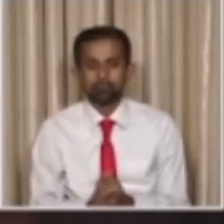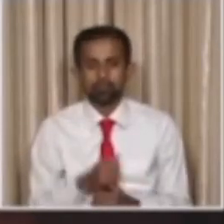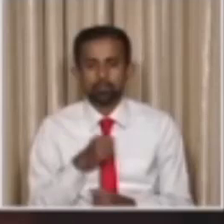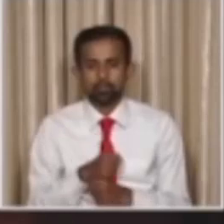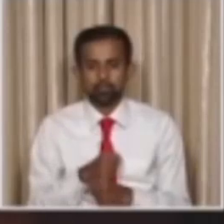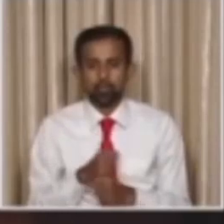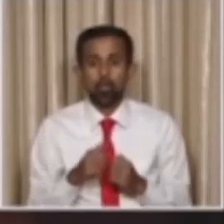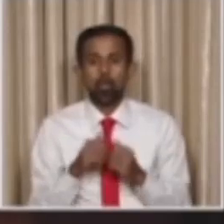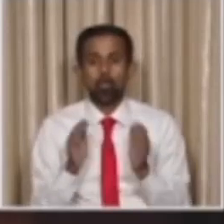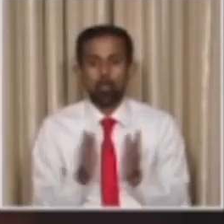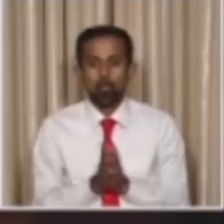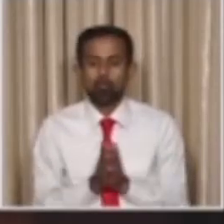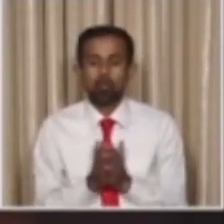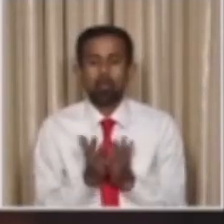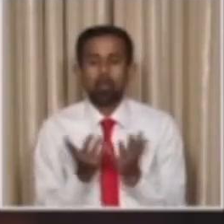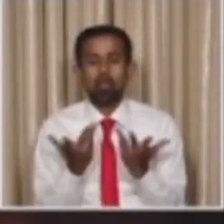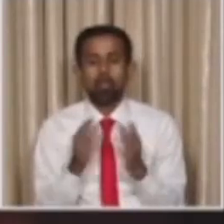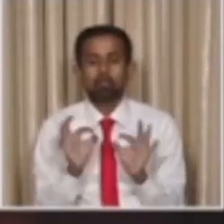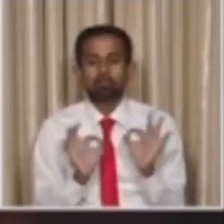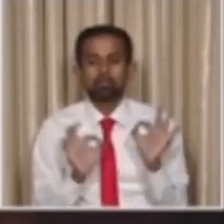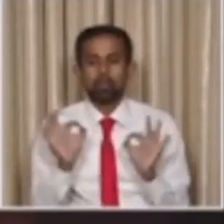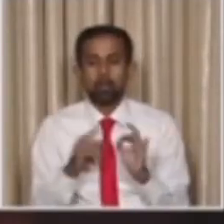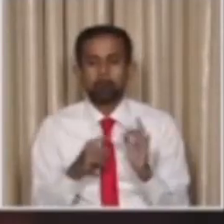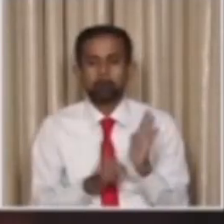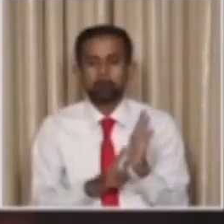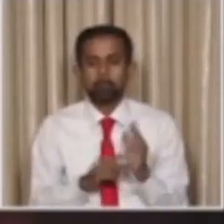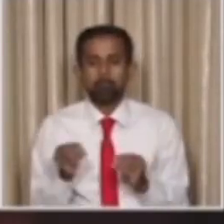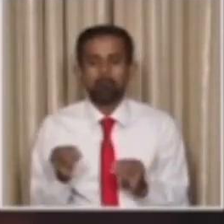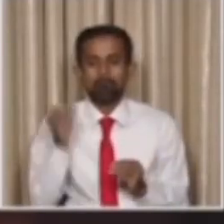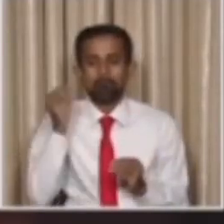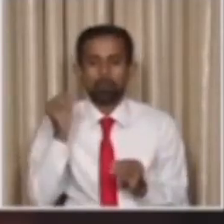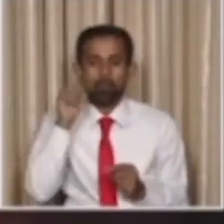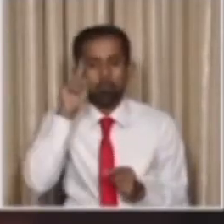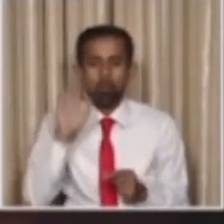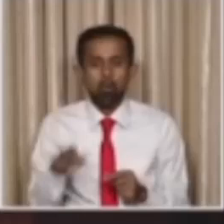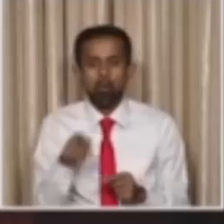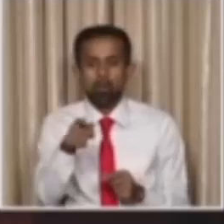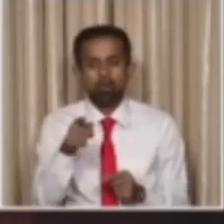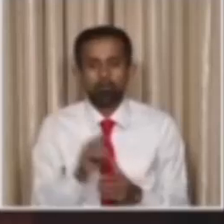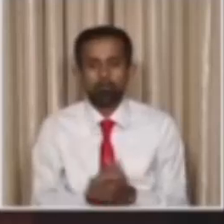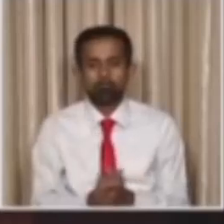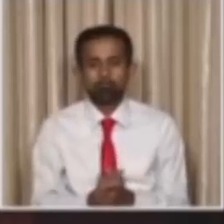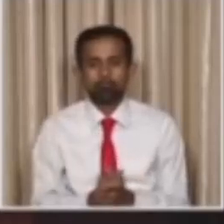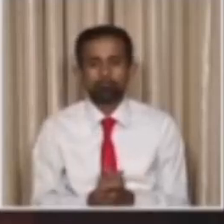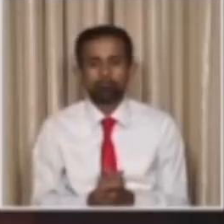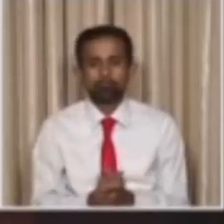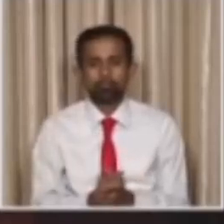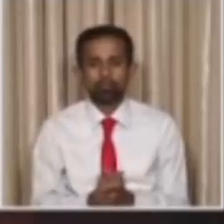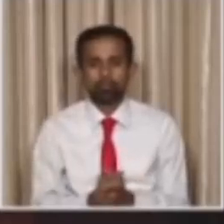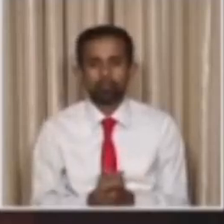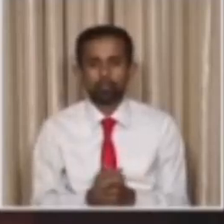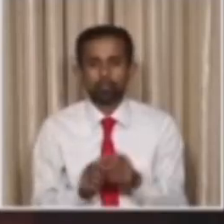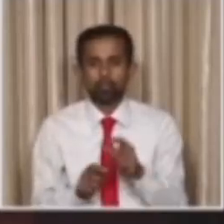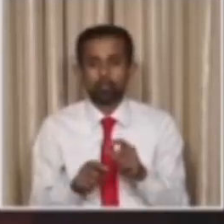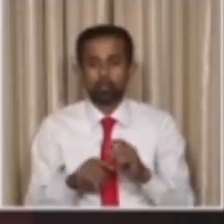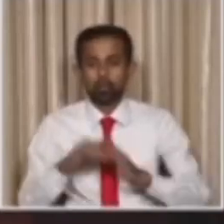රජය සමස්තයක් ලෙස කොපමණ ප්‍රතිශතයකින් විදුලි බිල වැඩි කිරීමට අපේක්ෂා කරන්නේද? අර පාරිභෝජනය